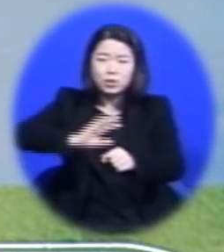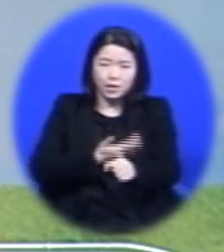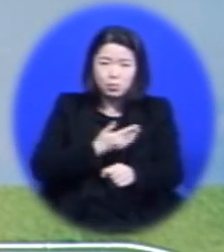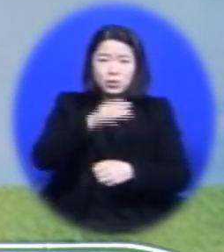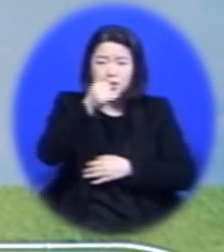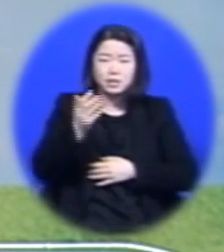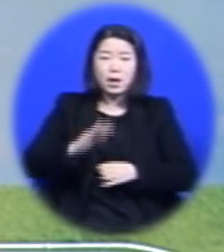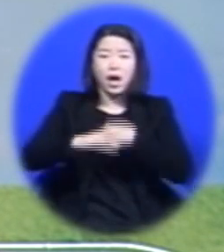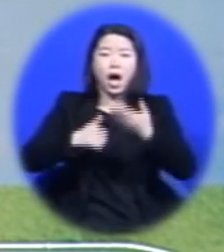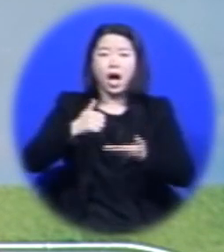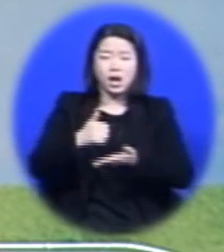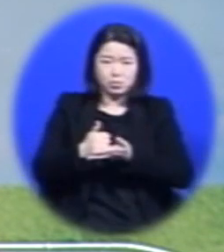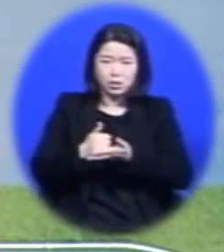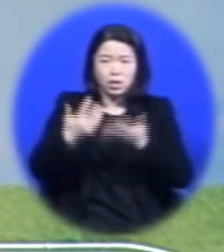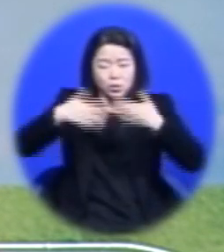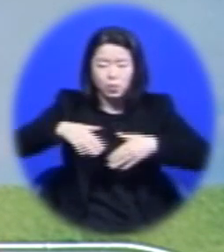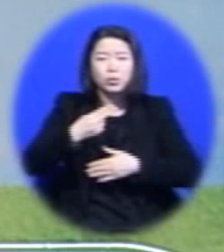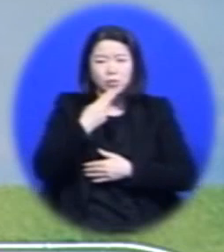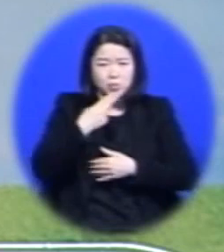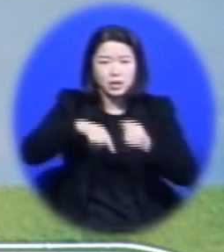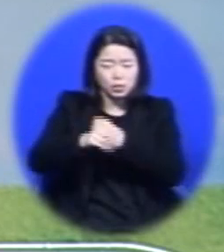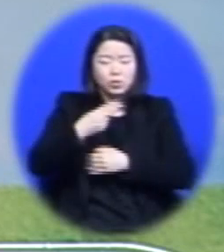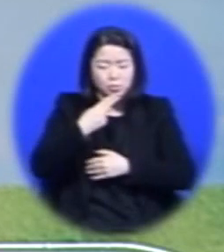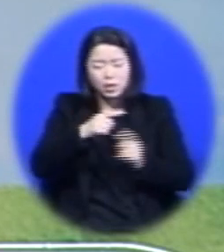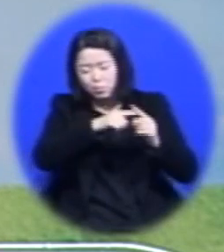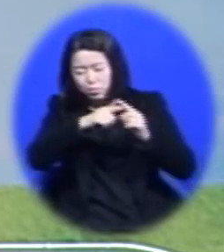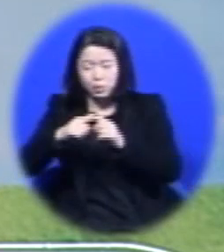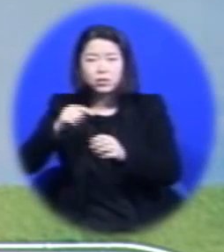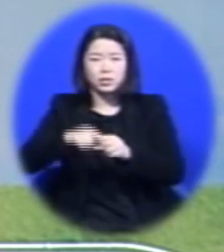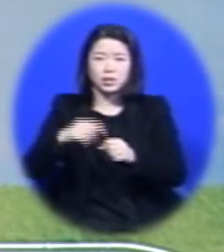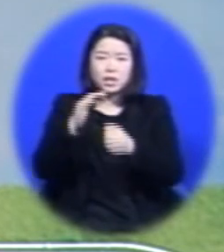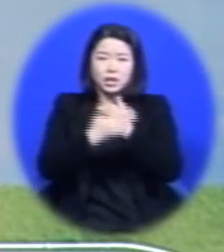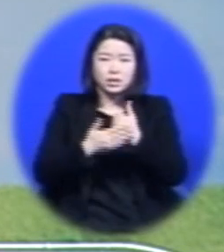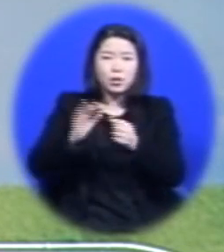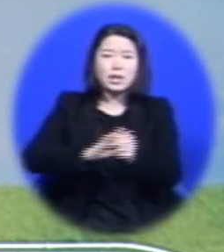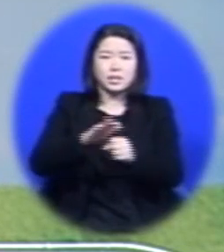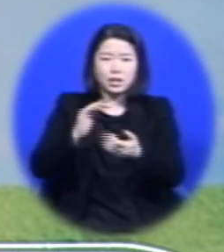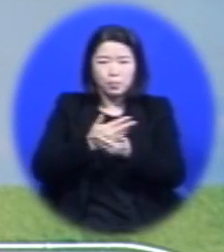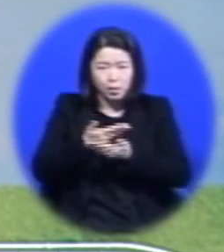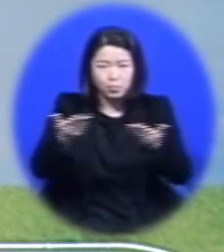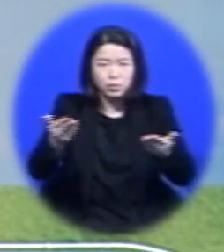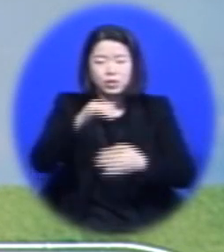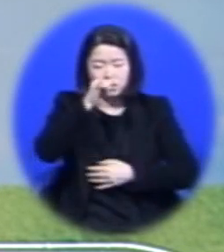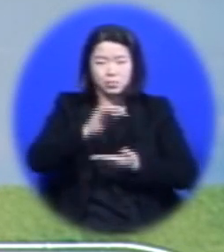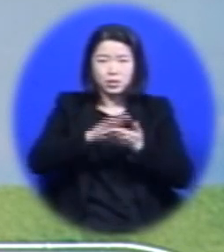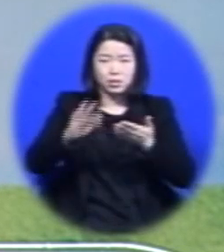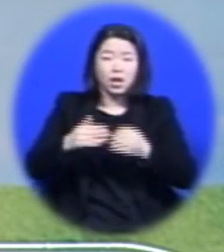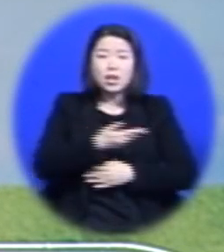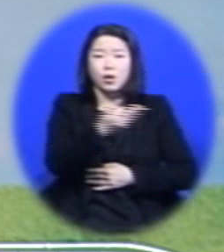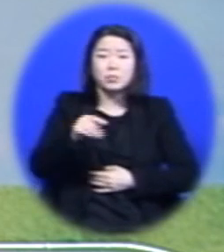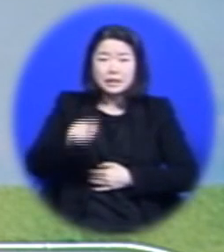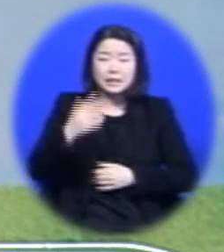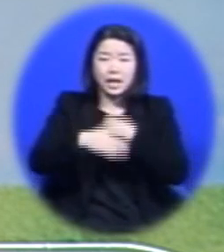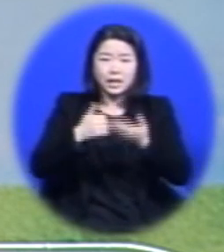불구하고 하나님은 조건 없이 까닭없이 무조건적인 은혜와 사랑을 베풀어 주셨어요 여러분이 그